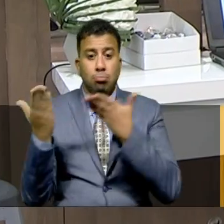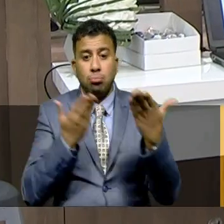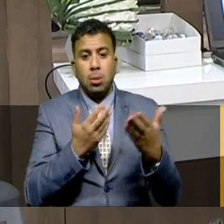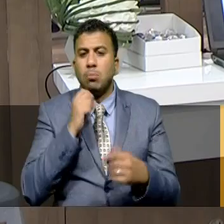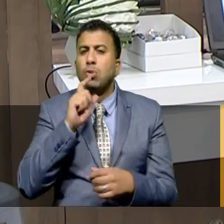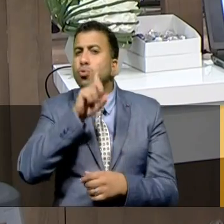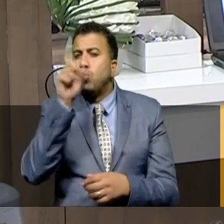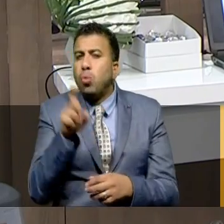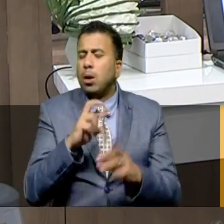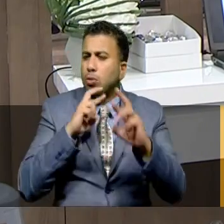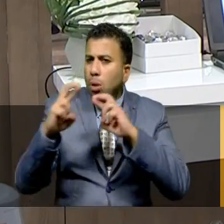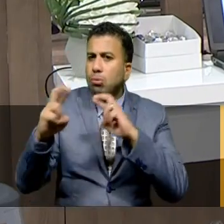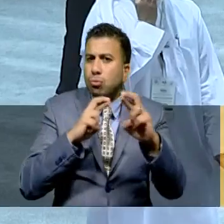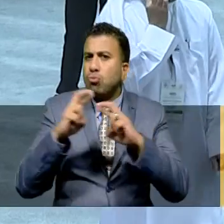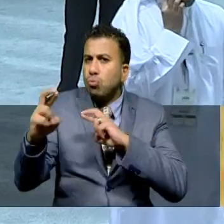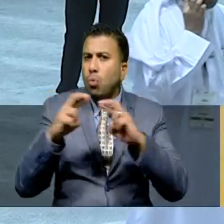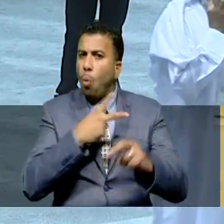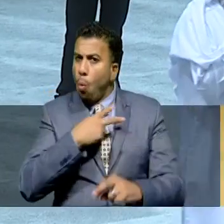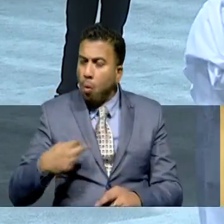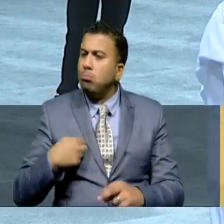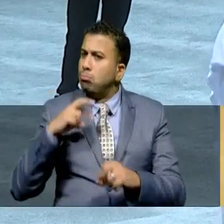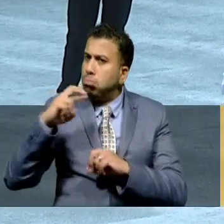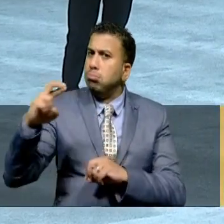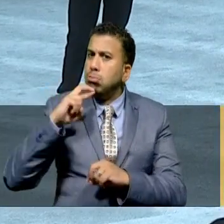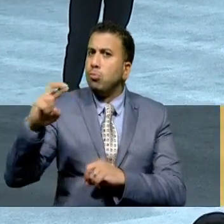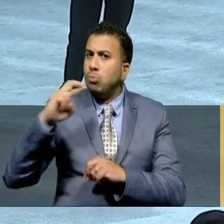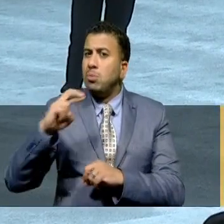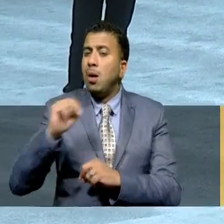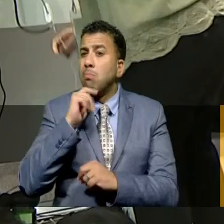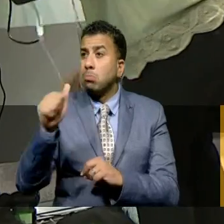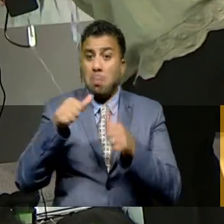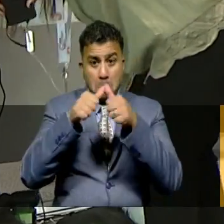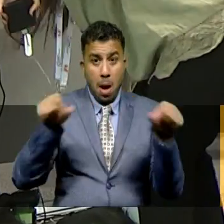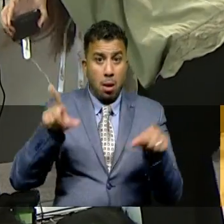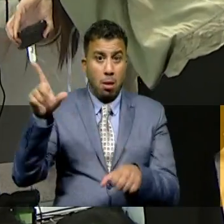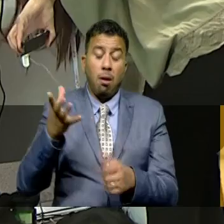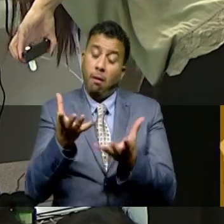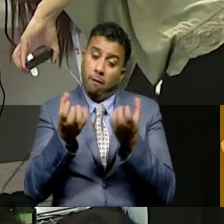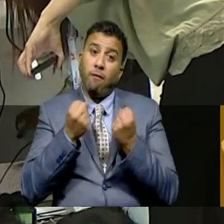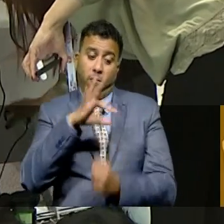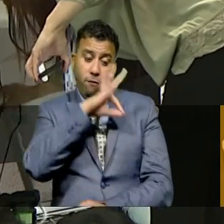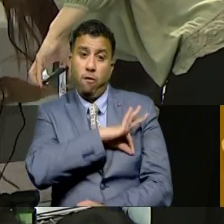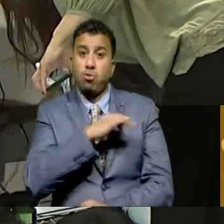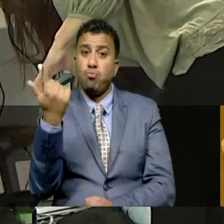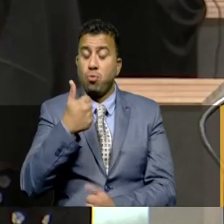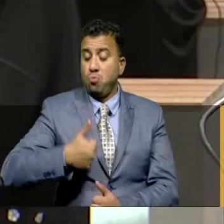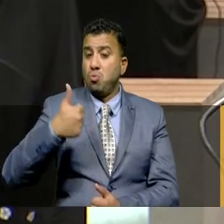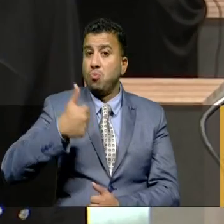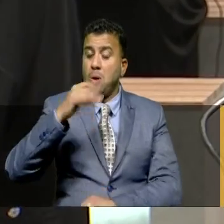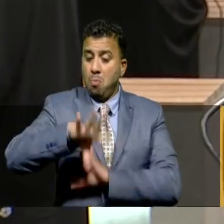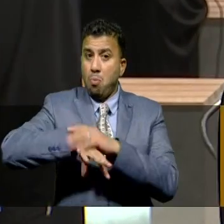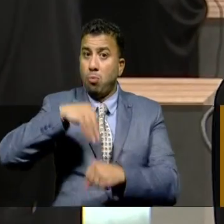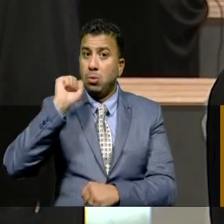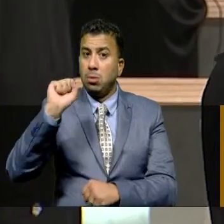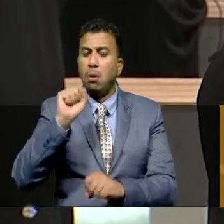للرد على جميع استفساراتهم، فضلاً عن أن المعرض يعد فرصة للاطلاع على أنجح التجارب للمشاركين